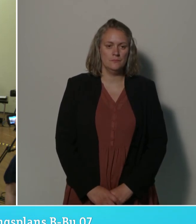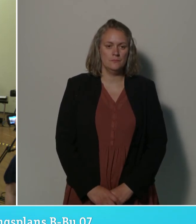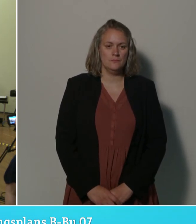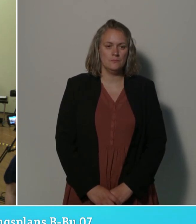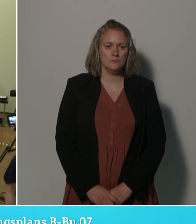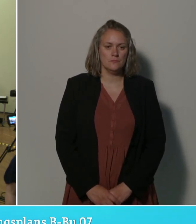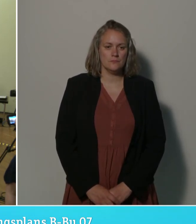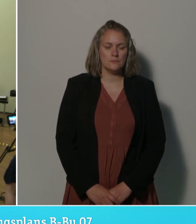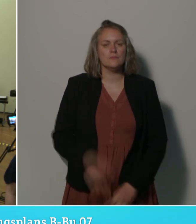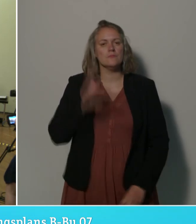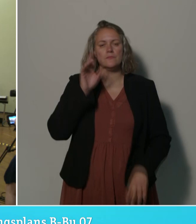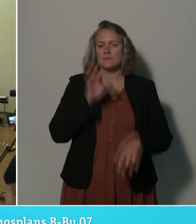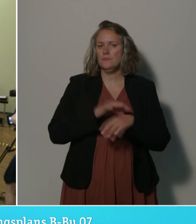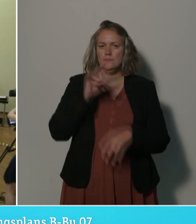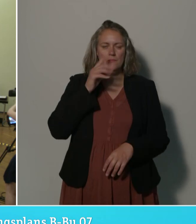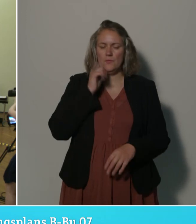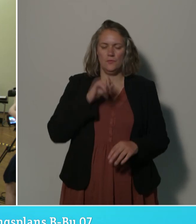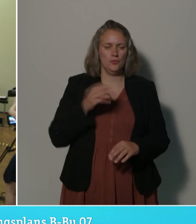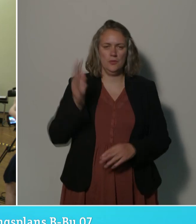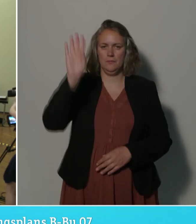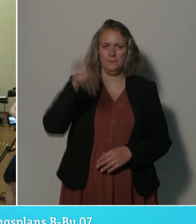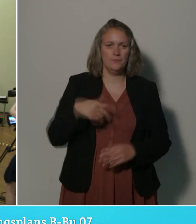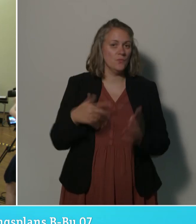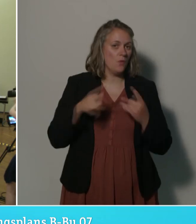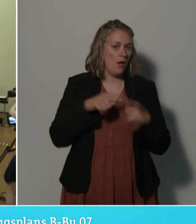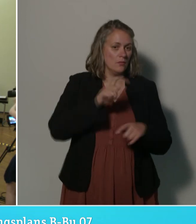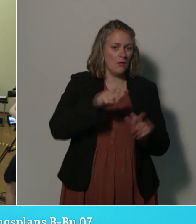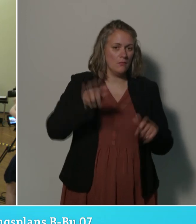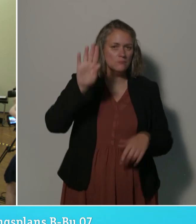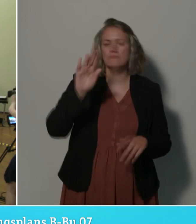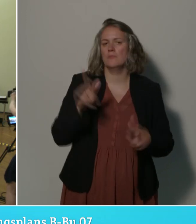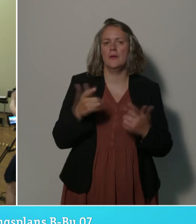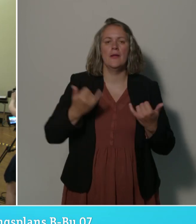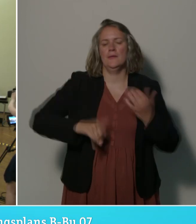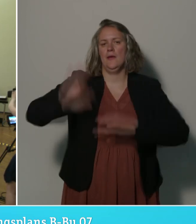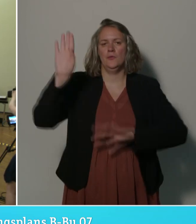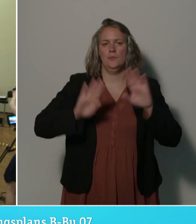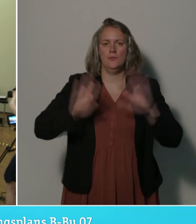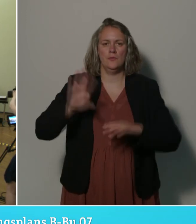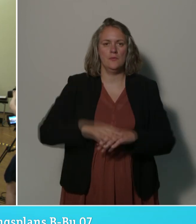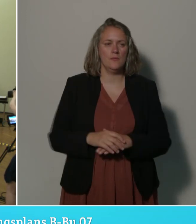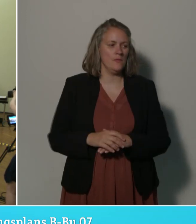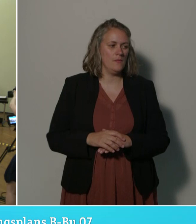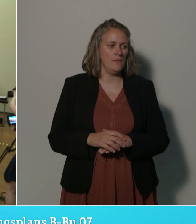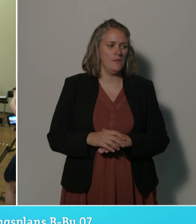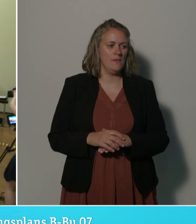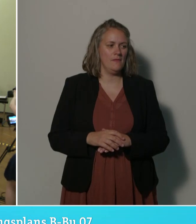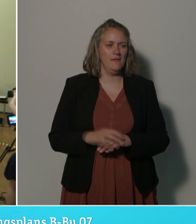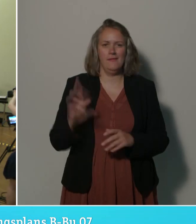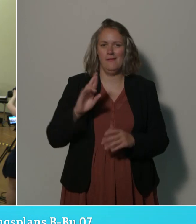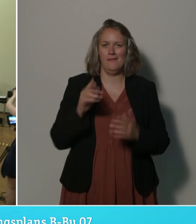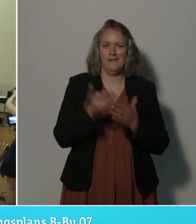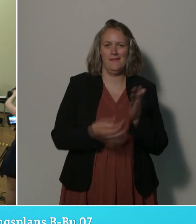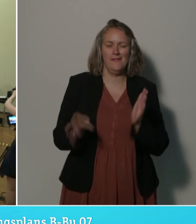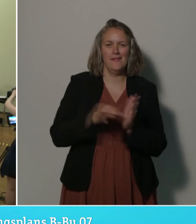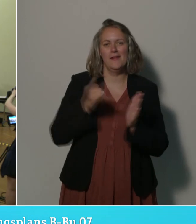Herr Dr. Vogel zieht zurück. Gibt es weitere Wortmeldungen? Das ist nicht der Fall. Dann kommen wir zur Abstimmung. Wer der Vorlage zustimmt, den bitte